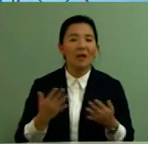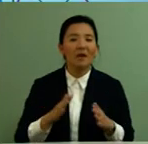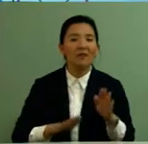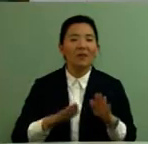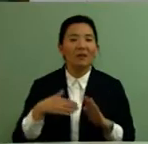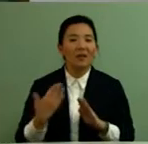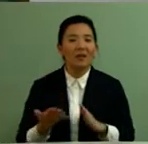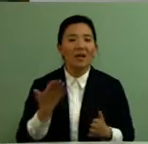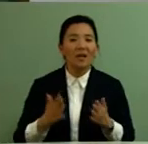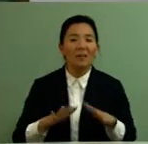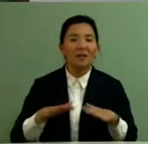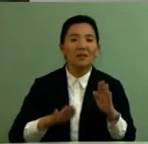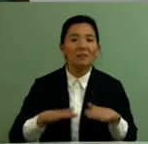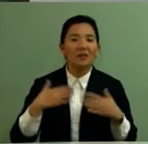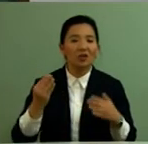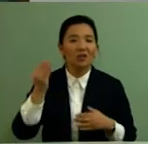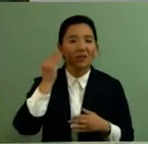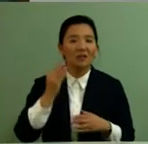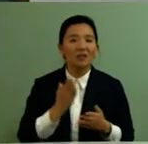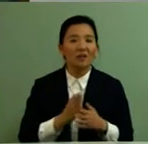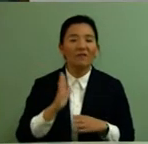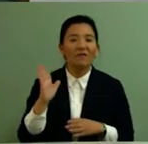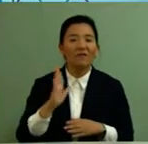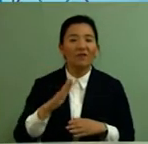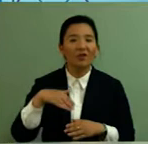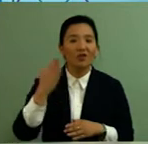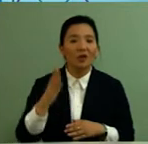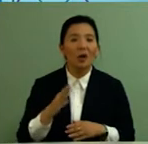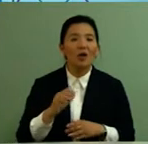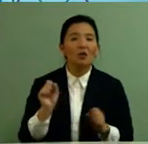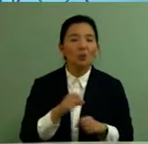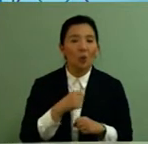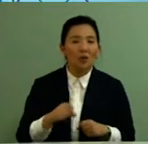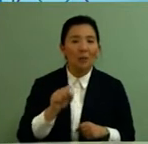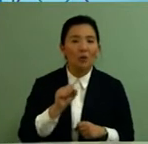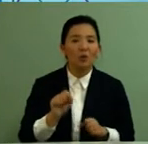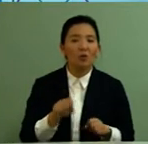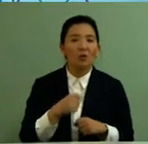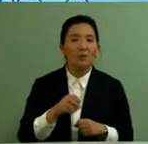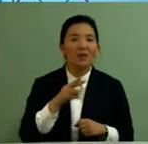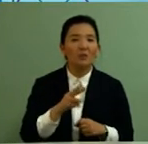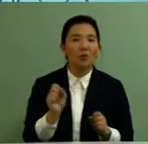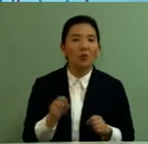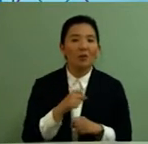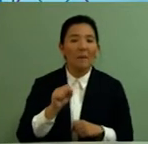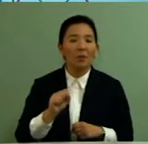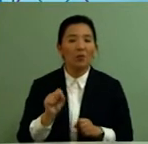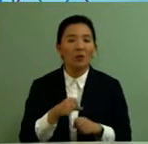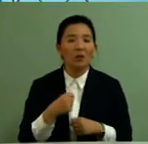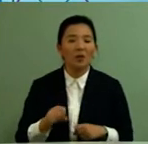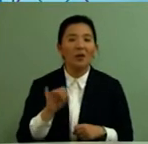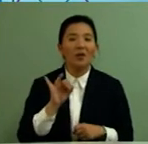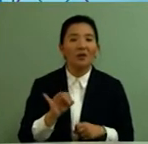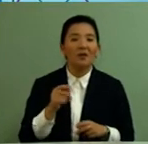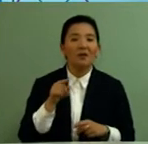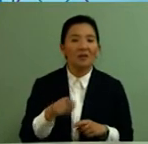или максимальное значение данной величины. Максимальная скорость, амплитуда скорости, максимальное ускорение, амплитуда ускорения